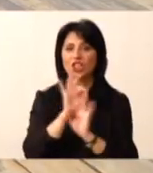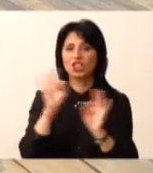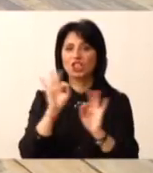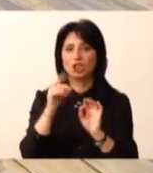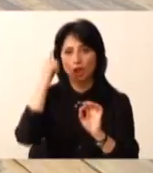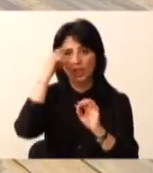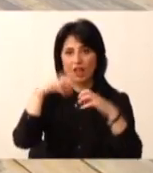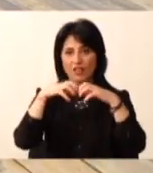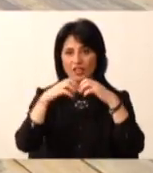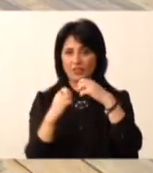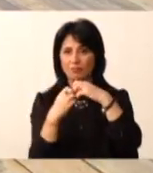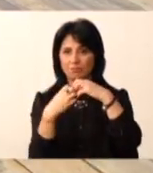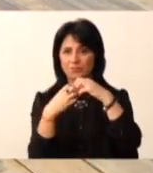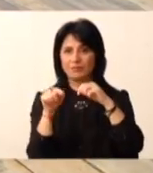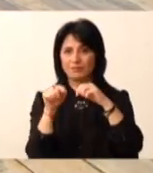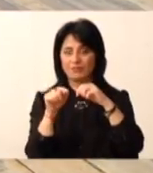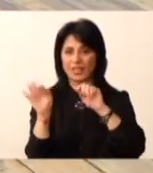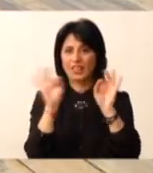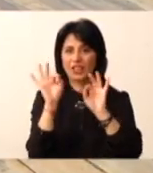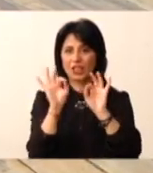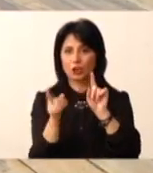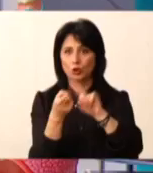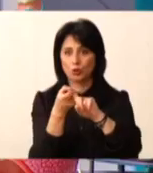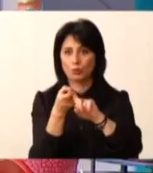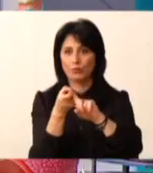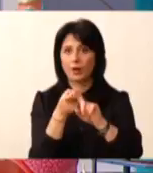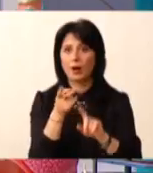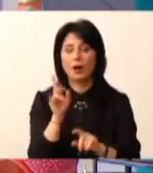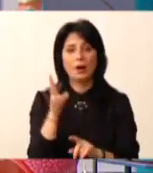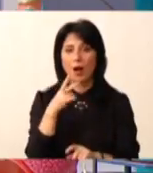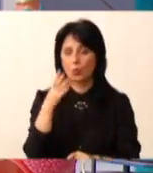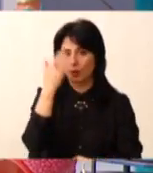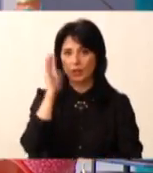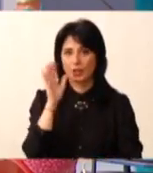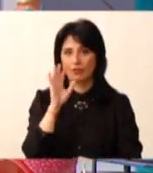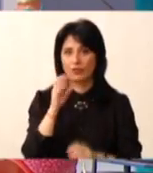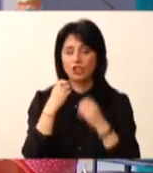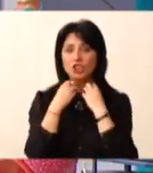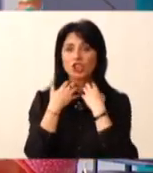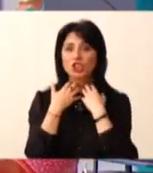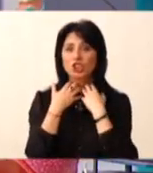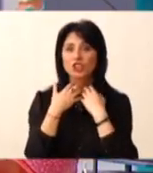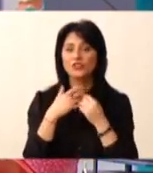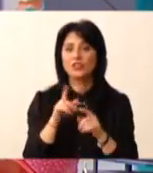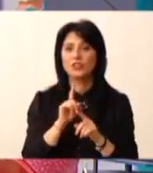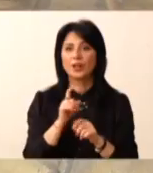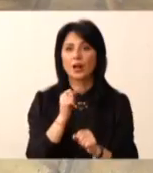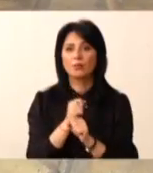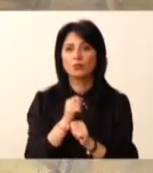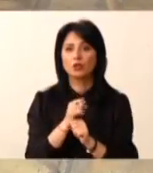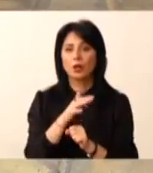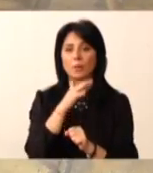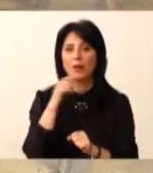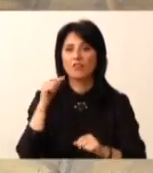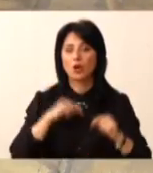არის თავის ტვინი და ჰიპოფიზიკ ახლოს არის ამპულთან, მაგრამ არ უნდა დაგვავიწყდეს, რომ ფარისებრი ჯირკვლის დამსახურებით ძალიან